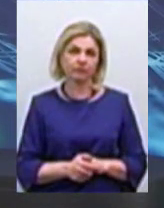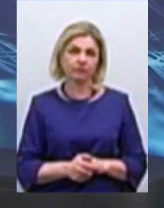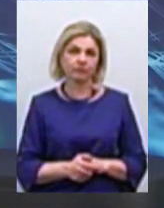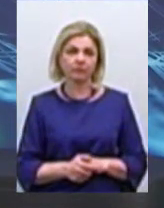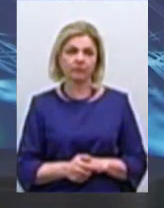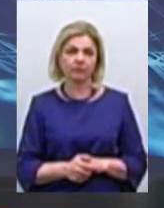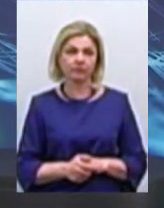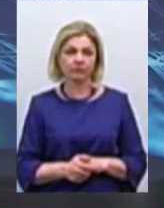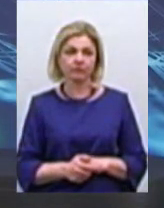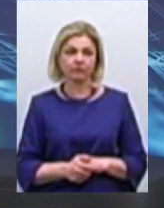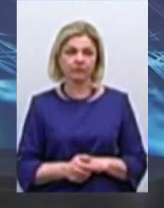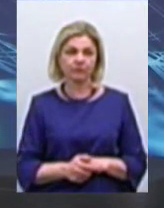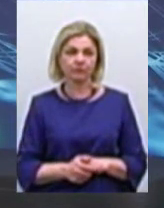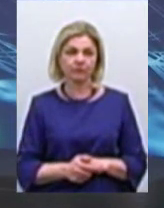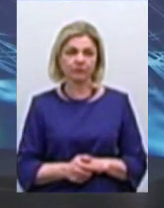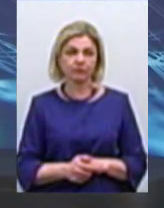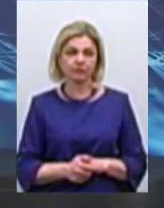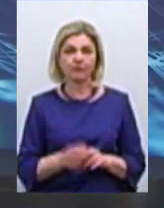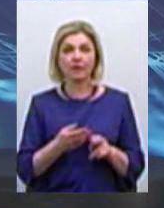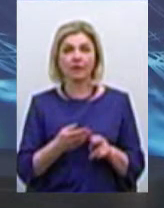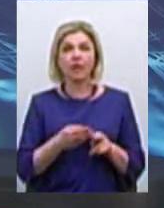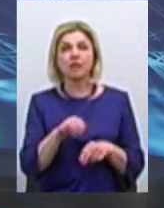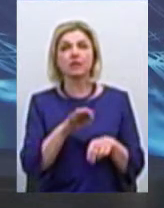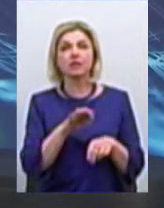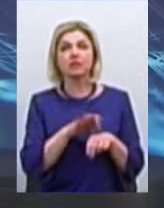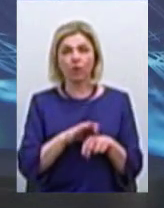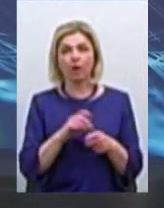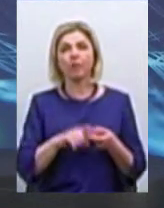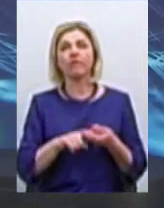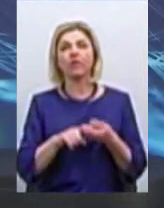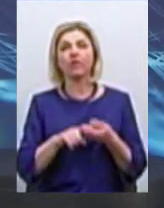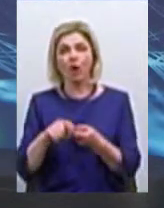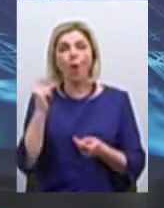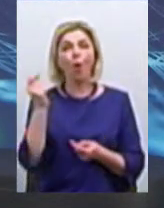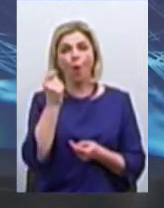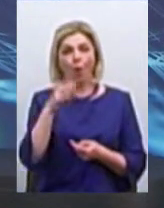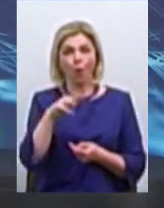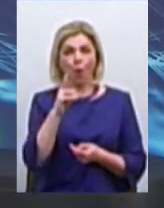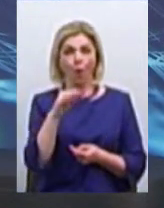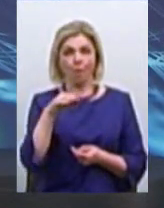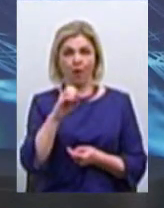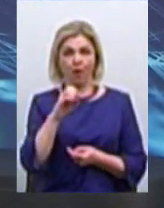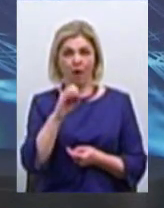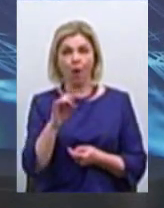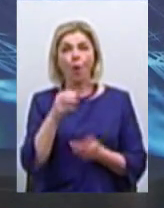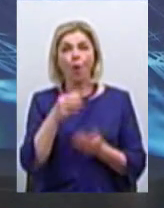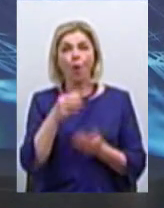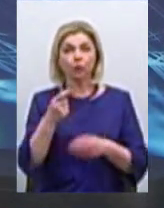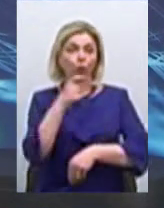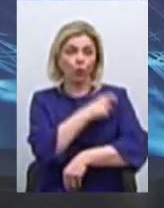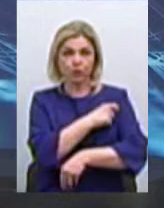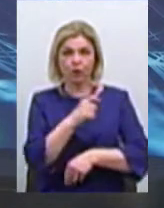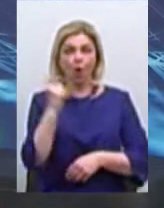нематода. І це захворювання переносчики комарі. Від укуса комара тваринка